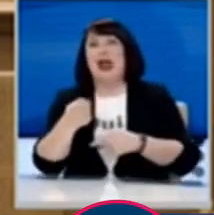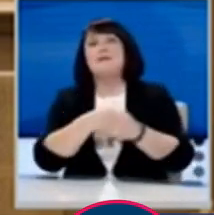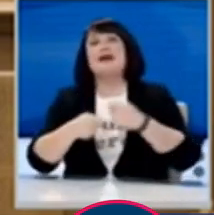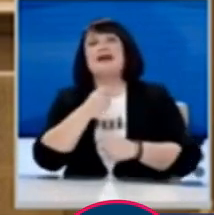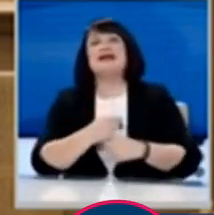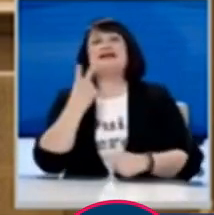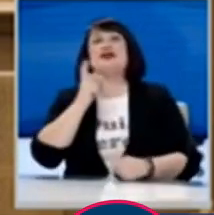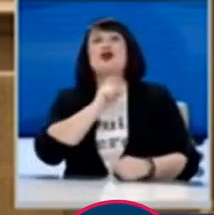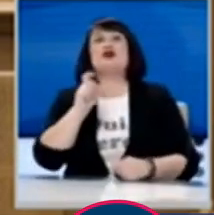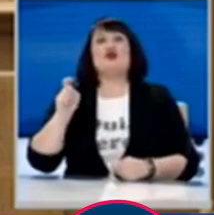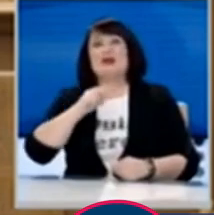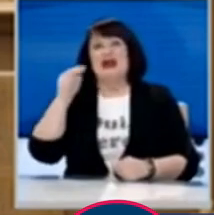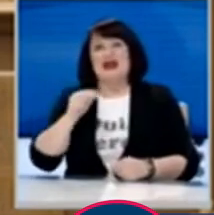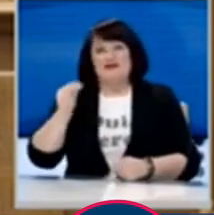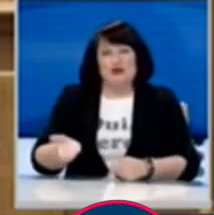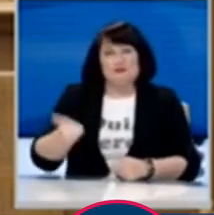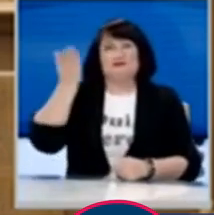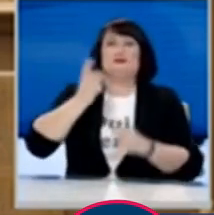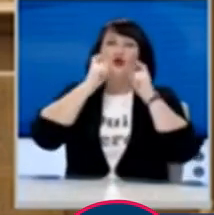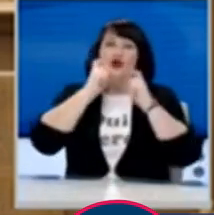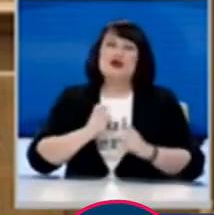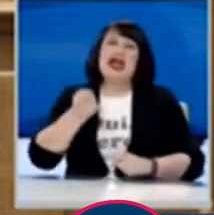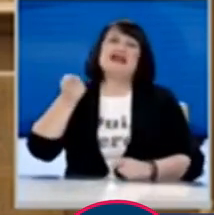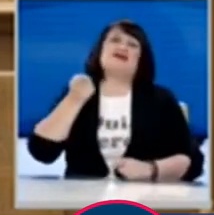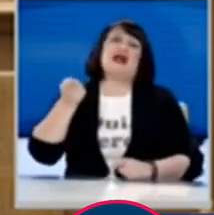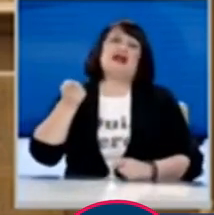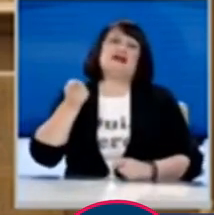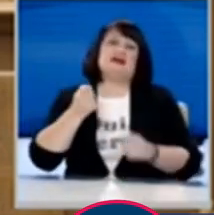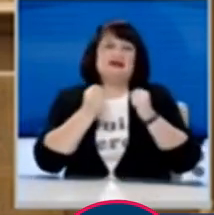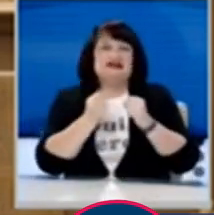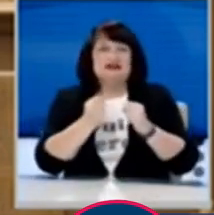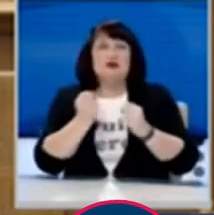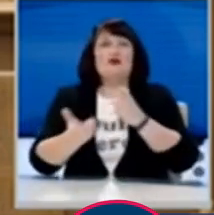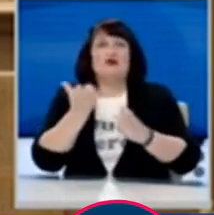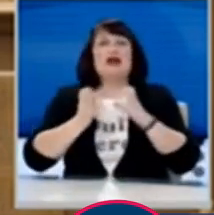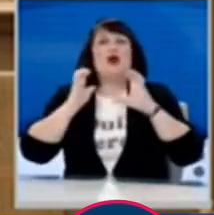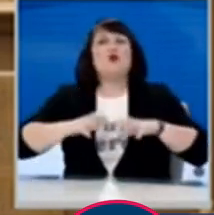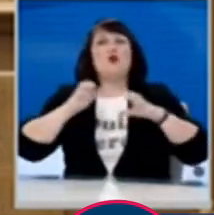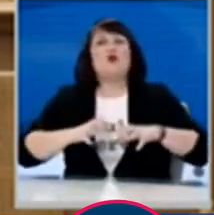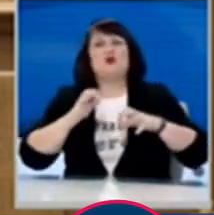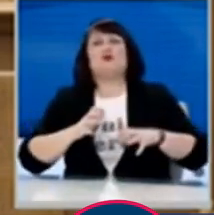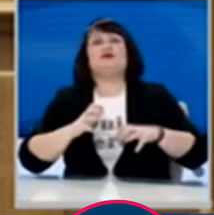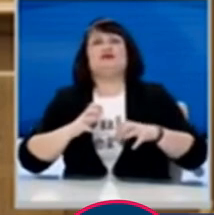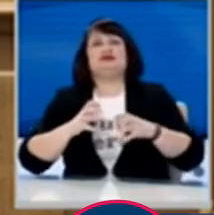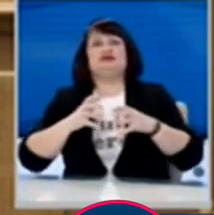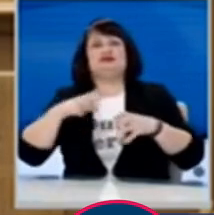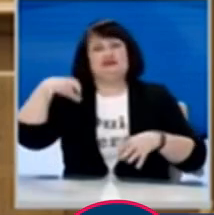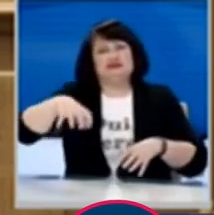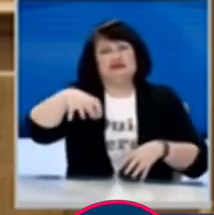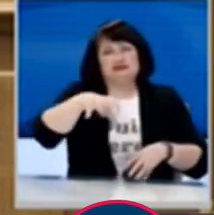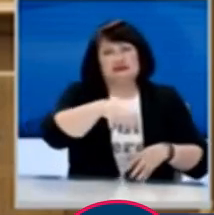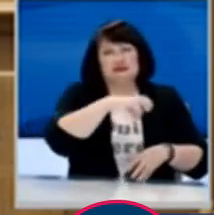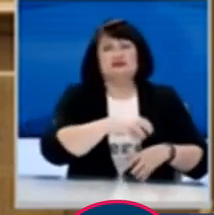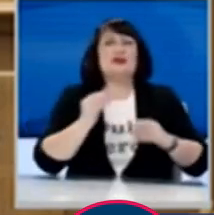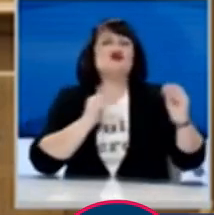2 εκατομμυρίων ευρώ υποχρεωτικά θα πρέπει να ασφαλίζονται για σεισμό, πυρκαγιά και πλημμύρα, τις εγκαταστάσεις τους,